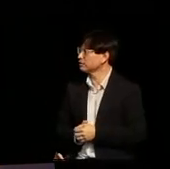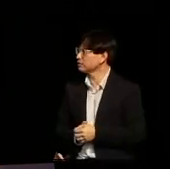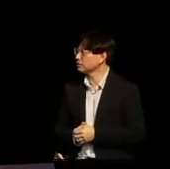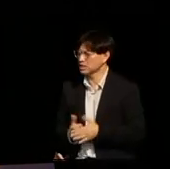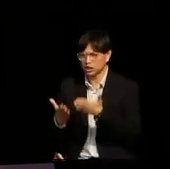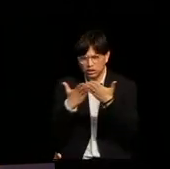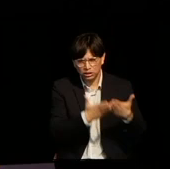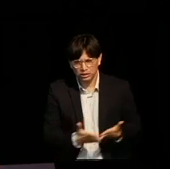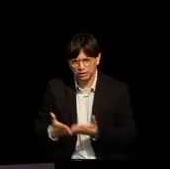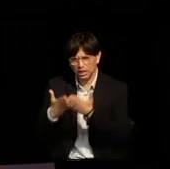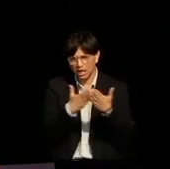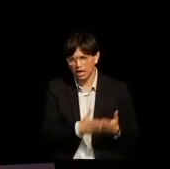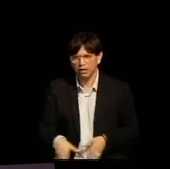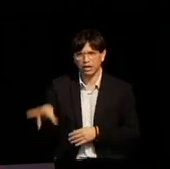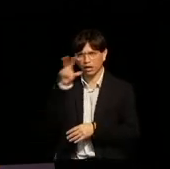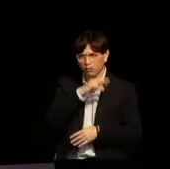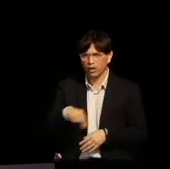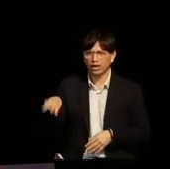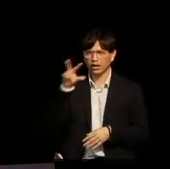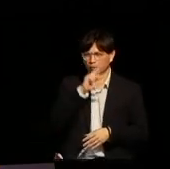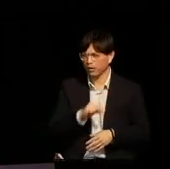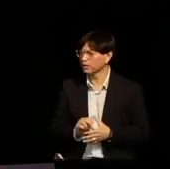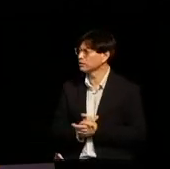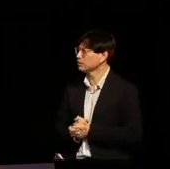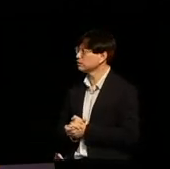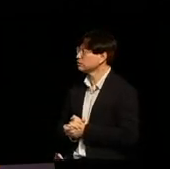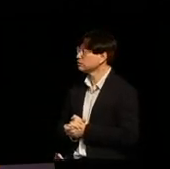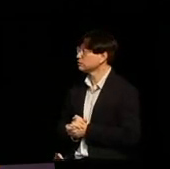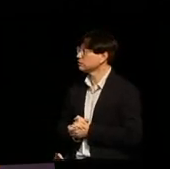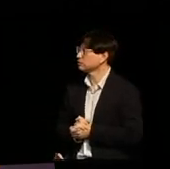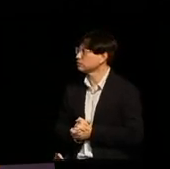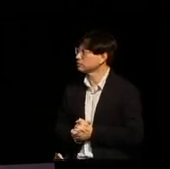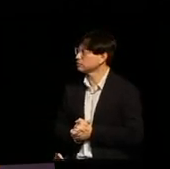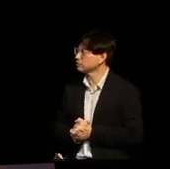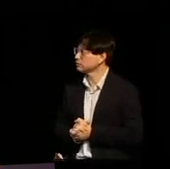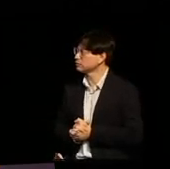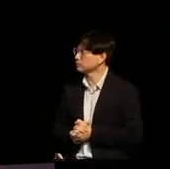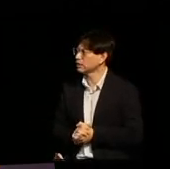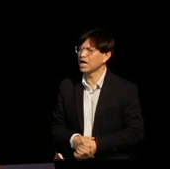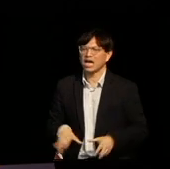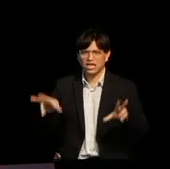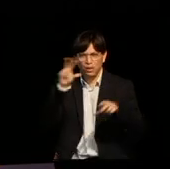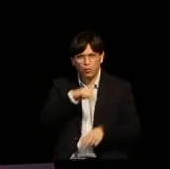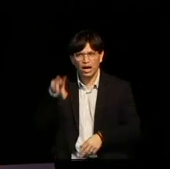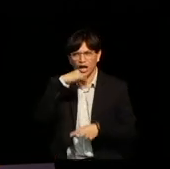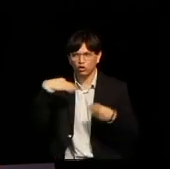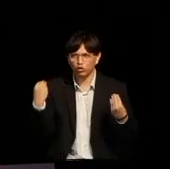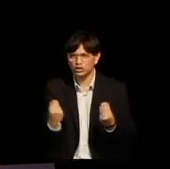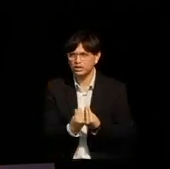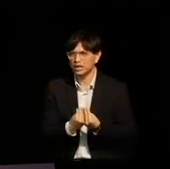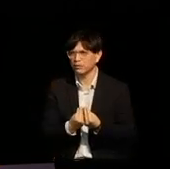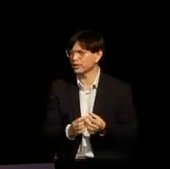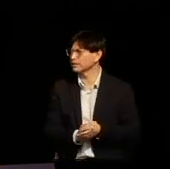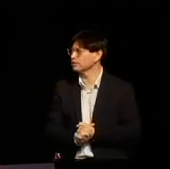leggono e parlano si leggono il vademecu una parte del vademecu quello che è e ne parlano perché il punto è come